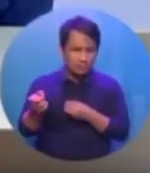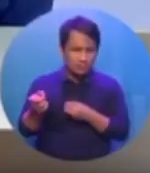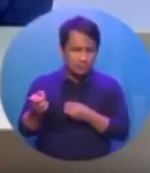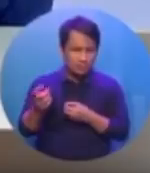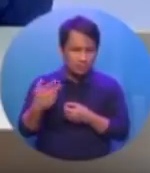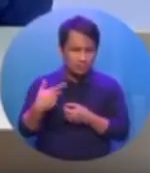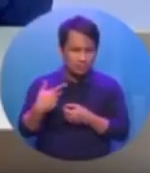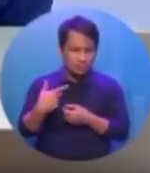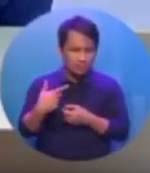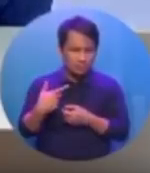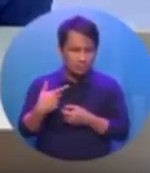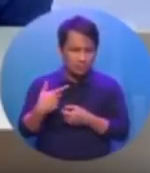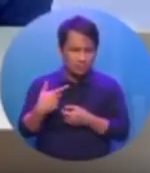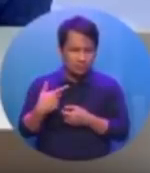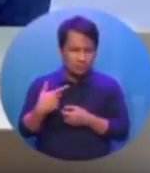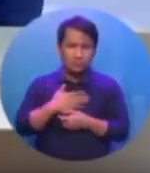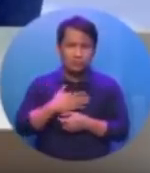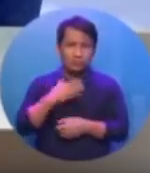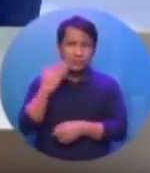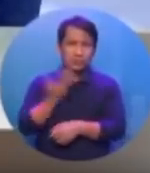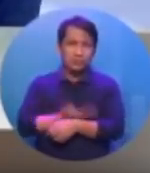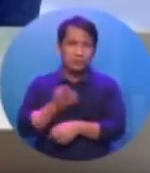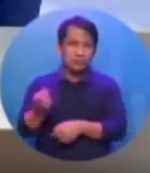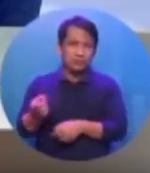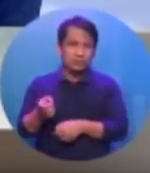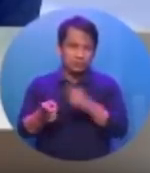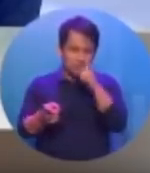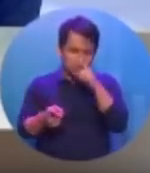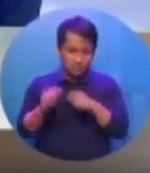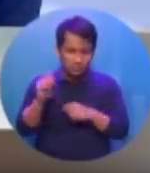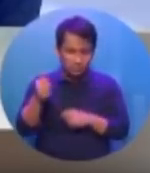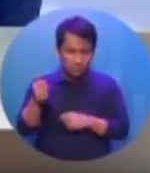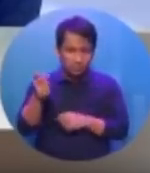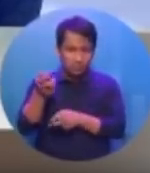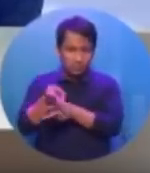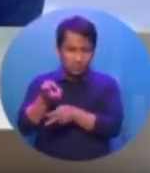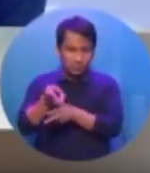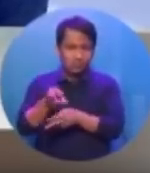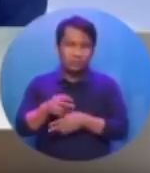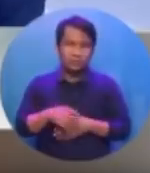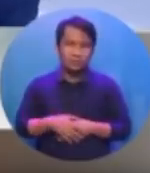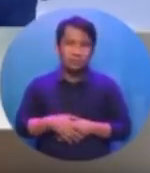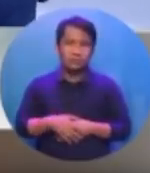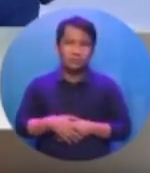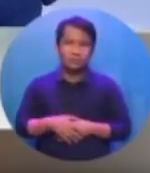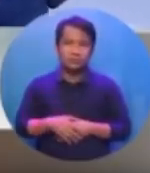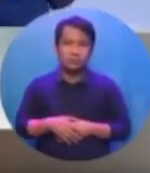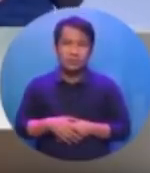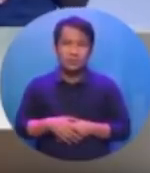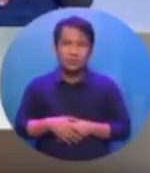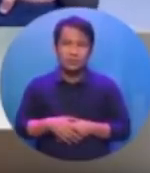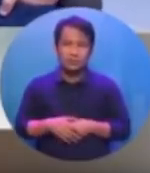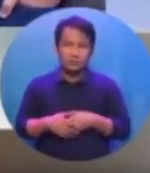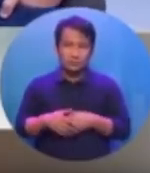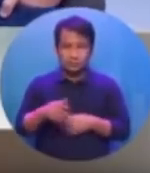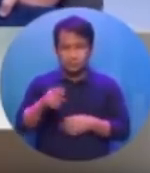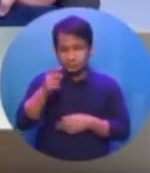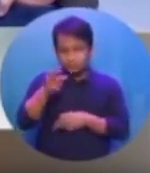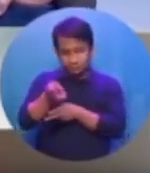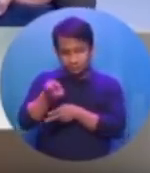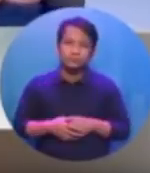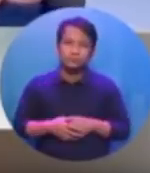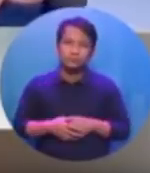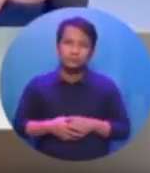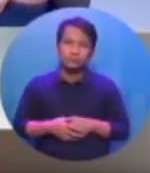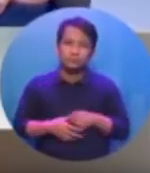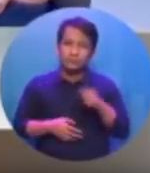may kuhan. Ako anak po niya. 10 years, boy, bantay. Okay, so 10 years old na anak mo ang nagbabantay. Oo.